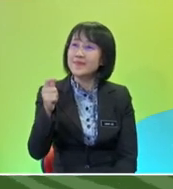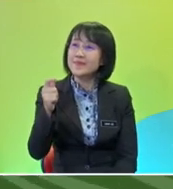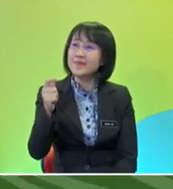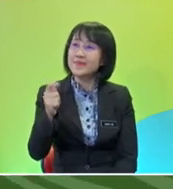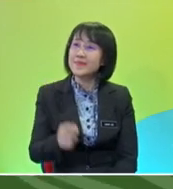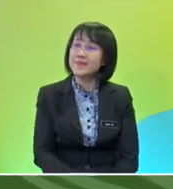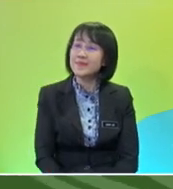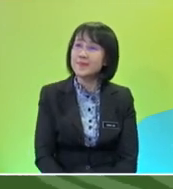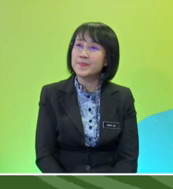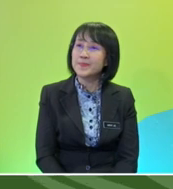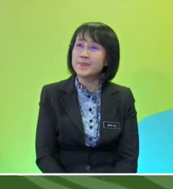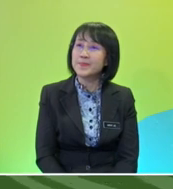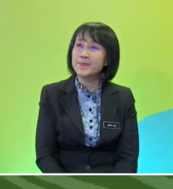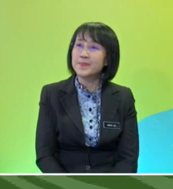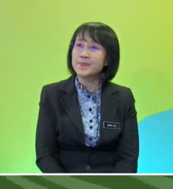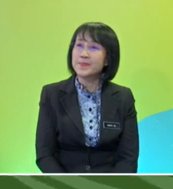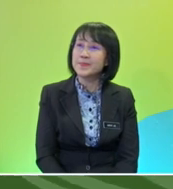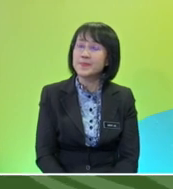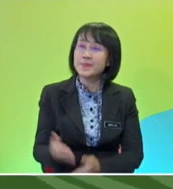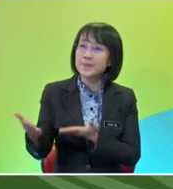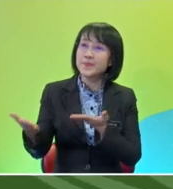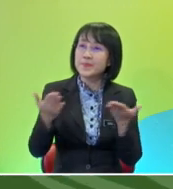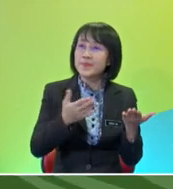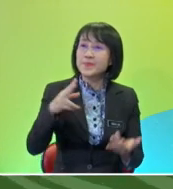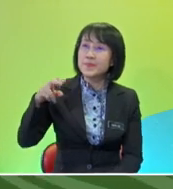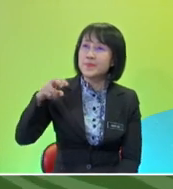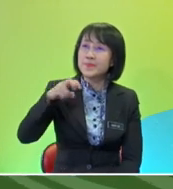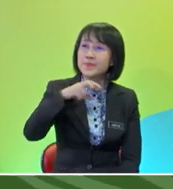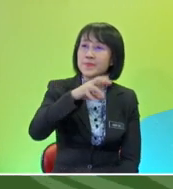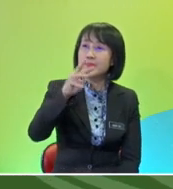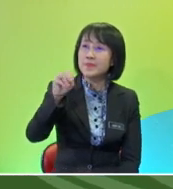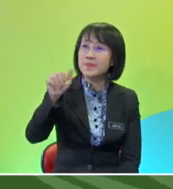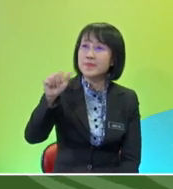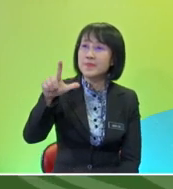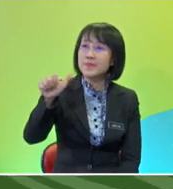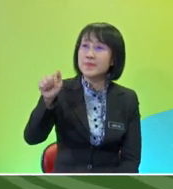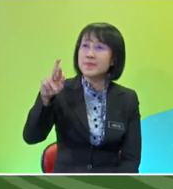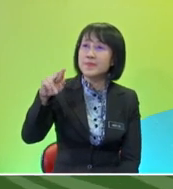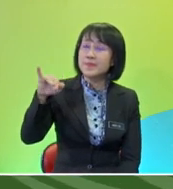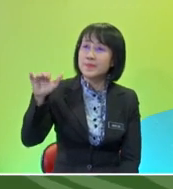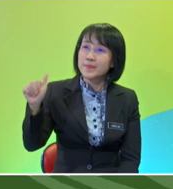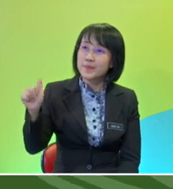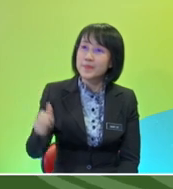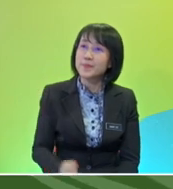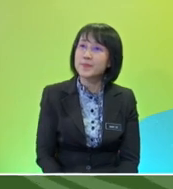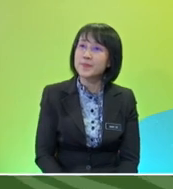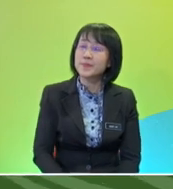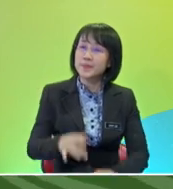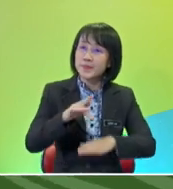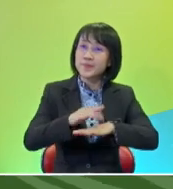betina pembarang virus parasit malaria. Nyamuk